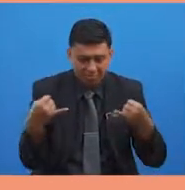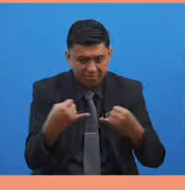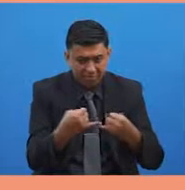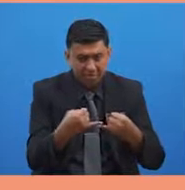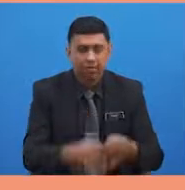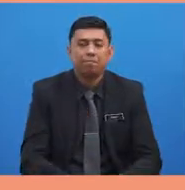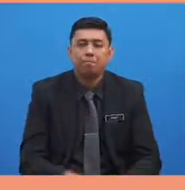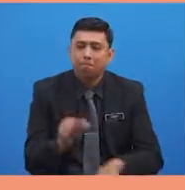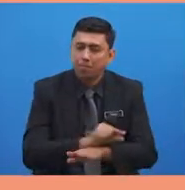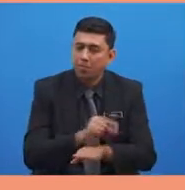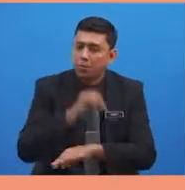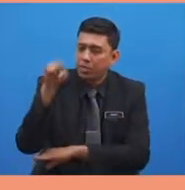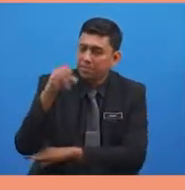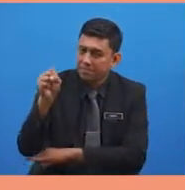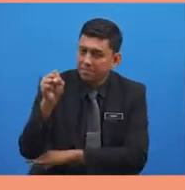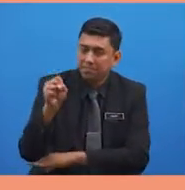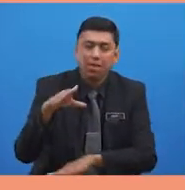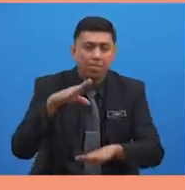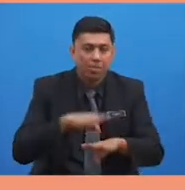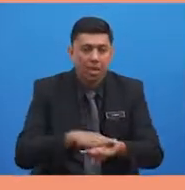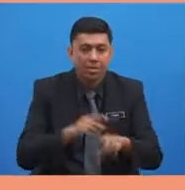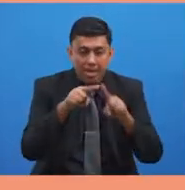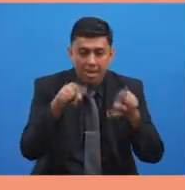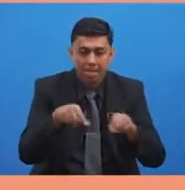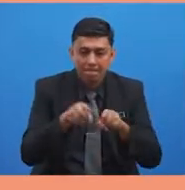menggunakan JavaScript pada laman web.